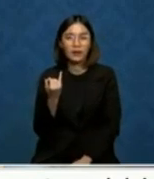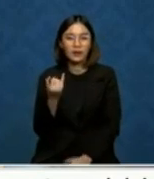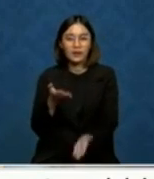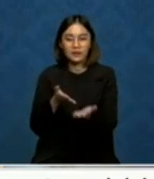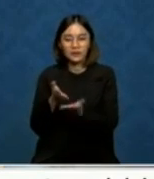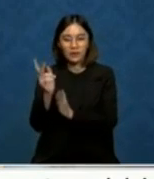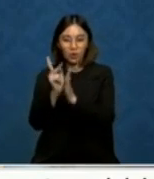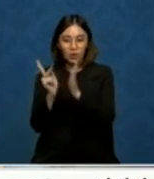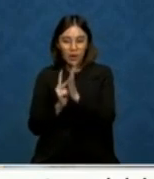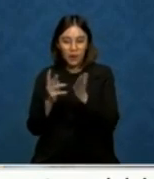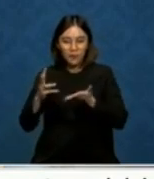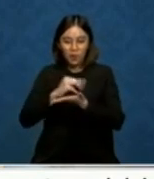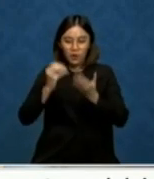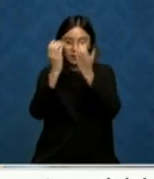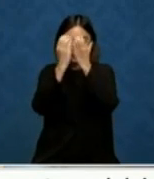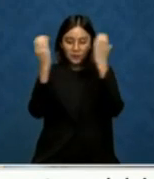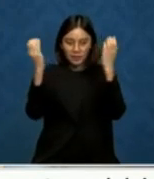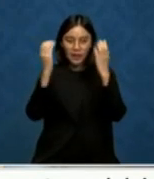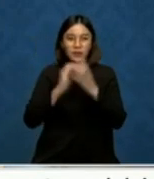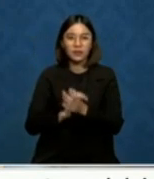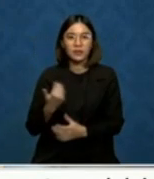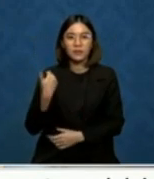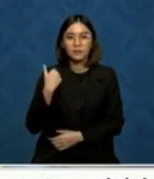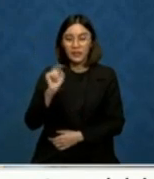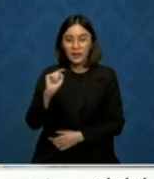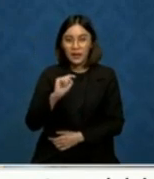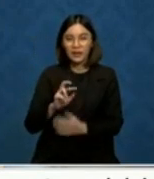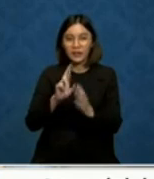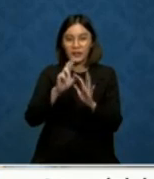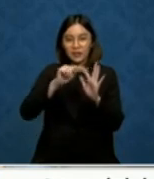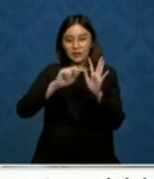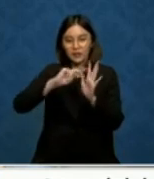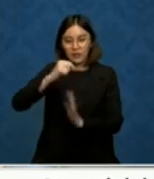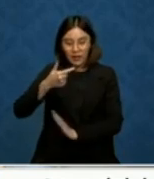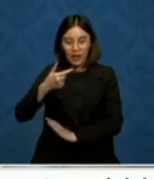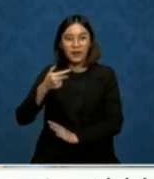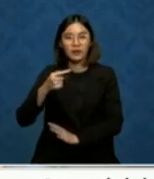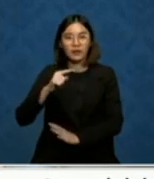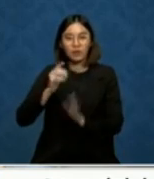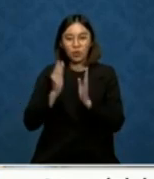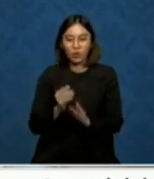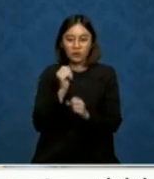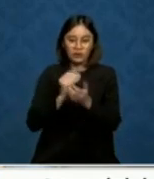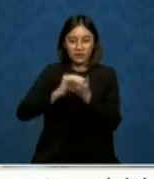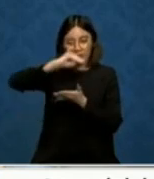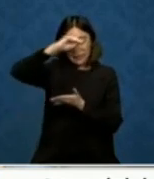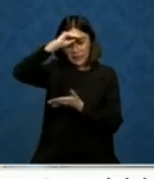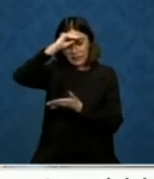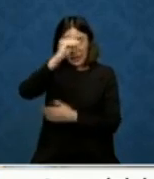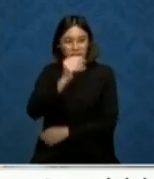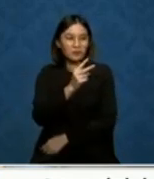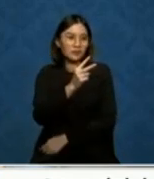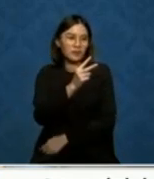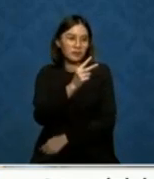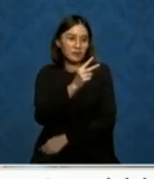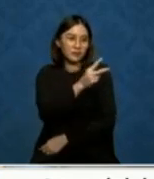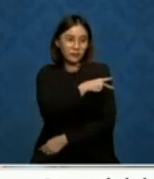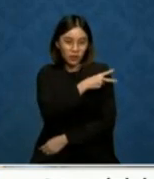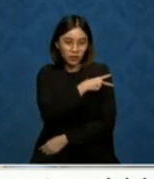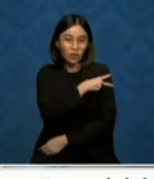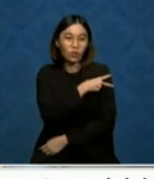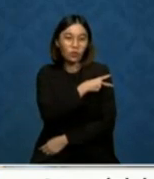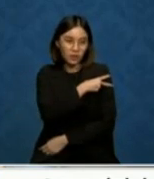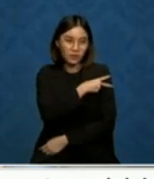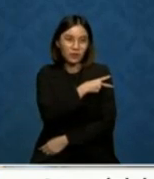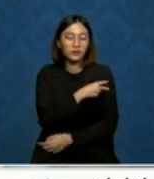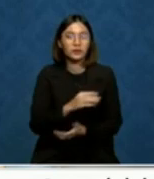นิติศาสตร์มหาวิทยาลัยธรรมศาสตร์นะครับก็มีร่างนะครับที่นิสิตนะครับระดับบัณฑิตศึกษามหาบัณฑิตศึกษาเนี่ยนะครับป